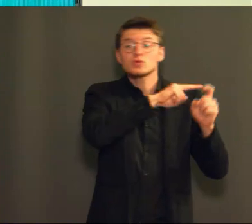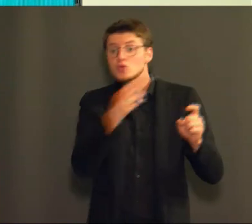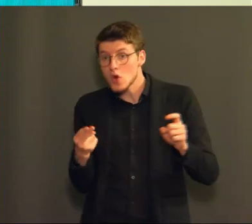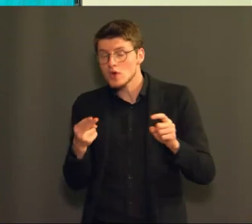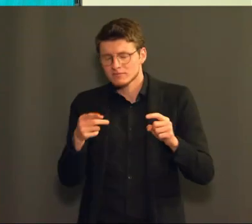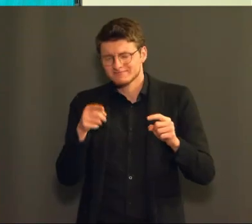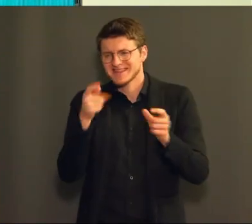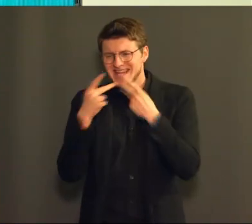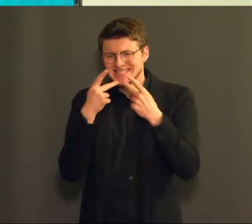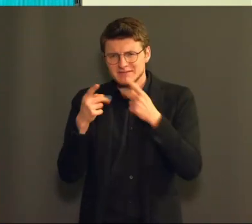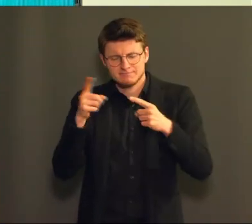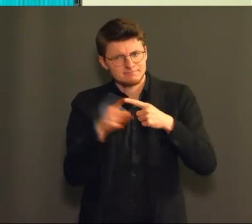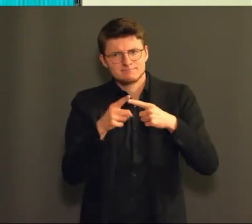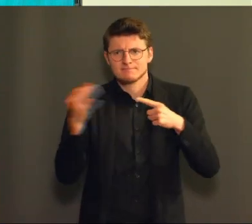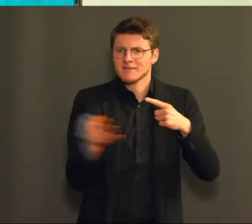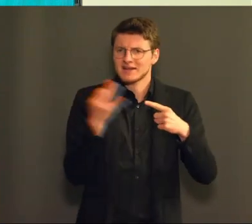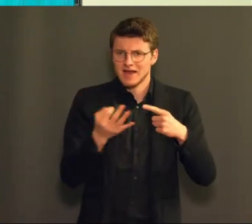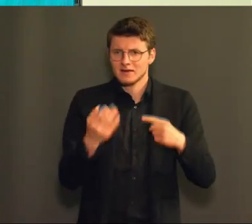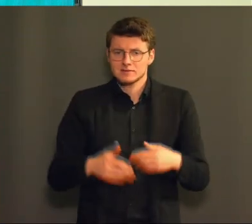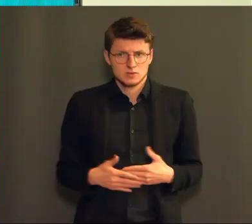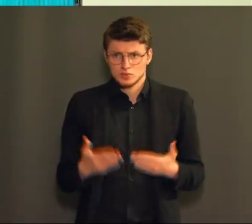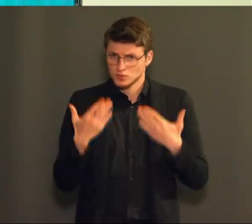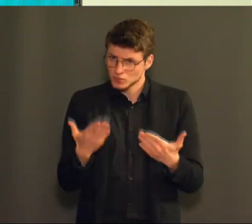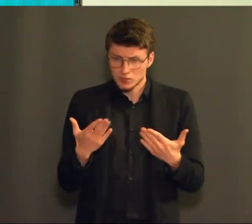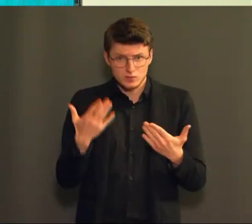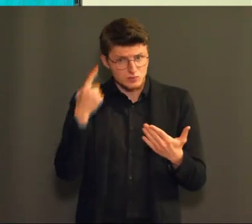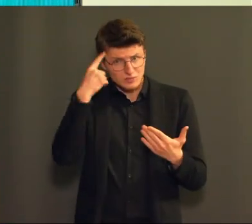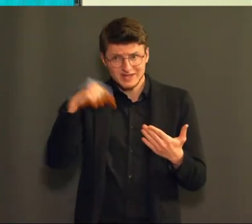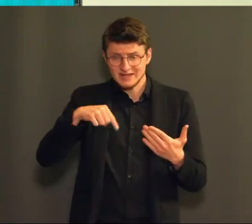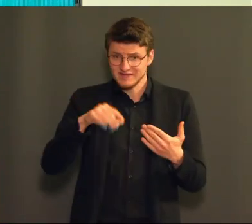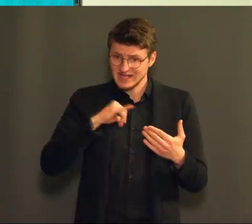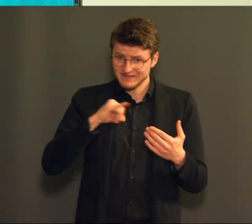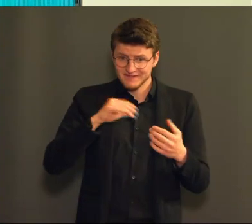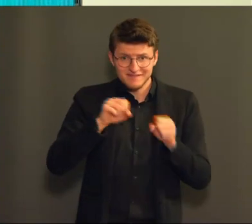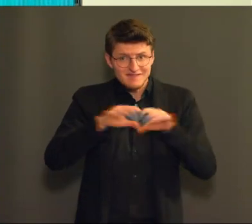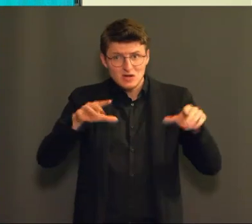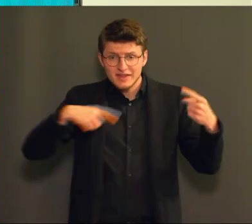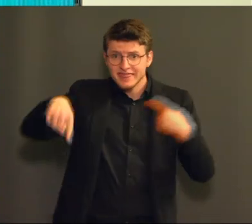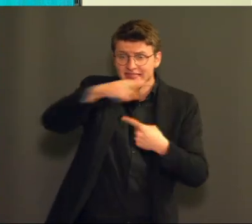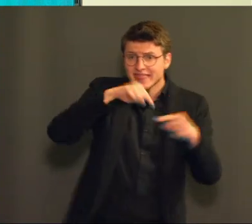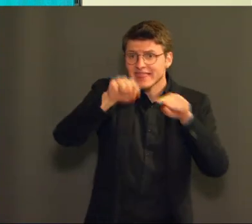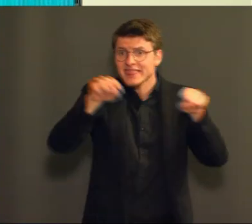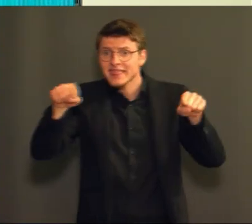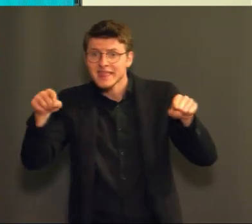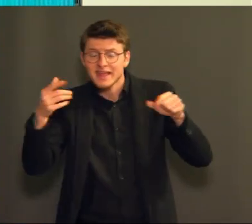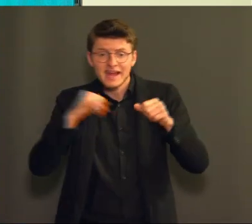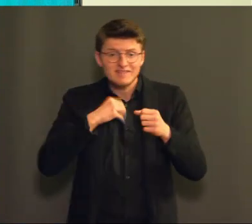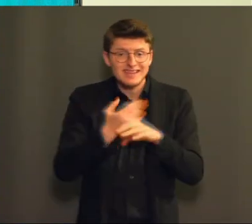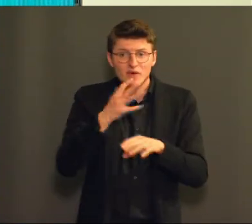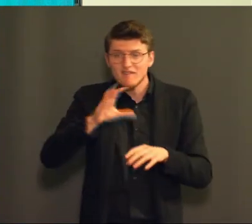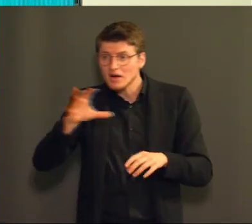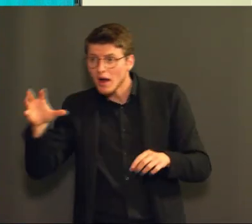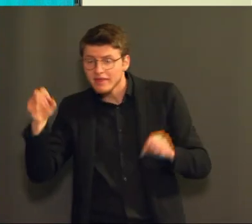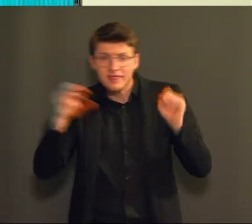prioriteit, zeker ook in de huidige context met heel veel viruscirculatie en het opduiken van nieuwe varianten. De